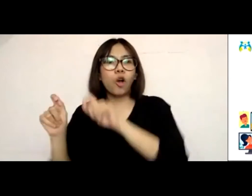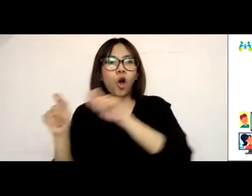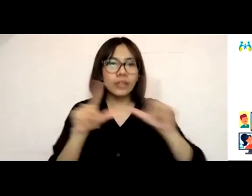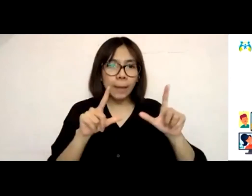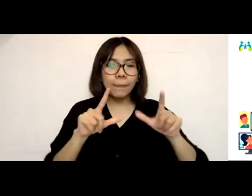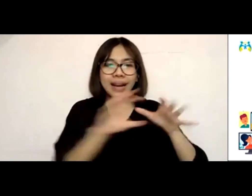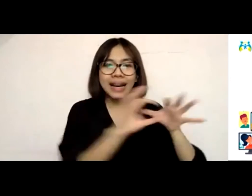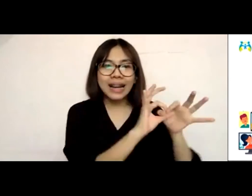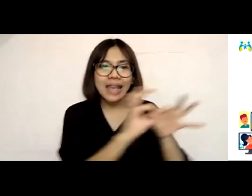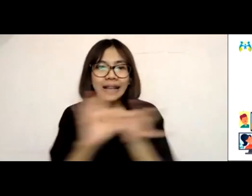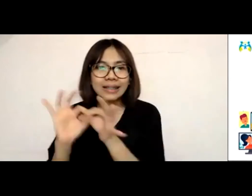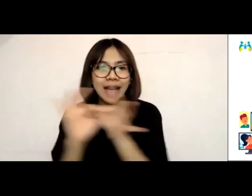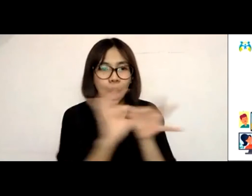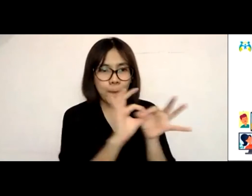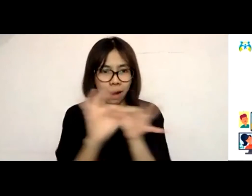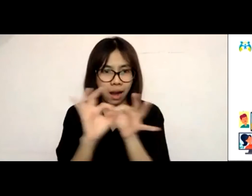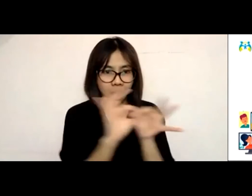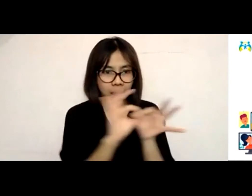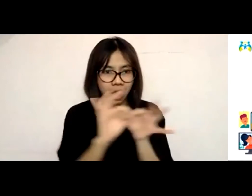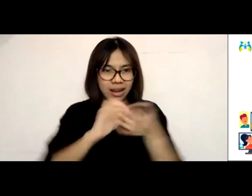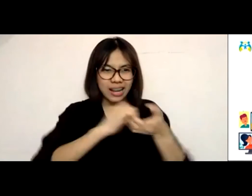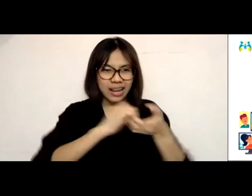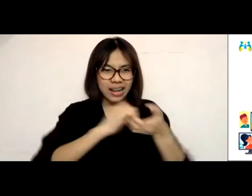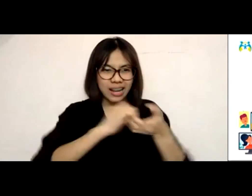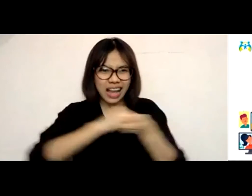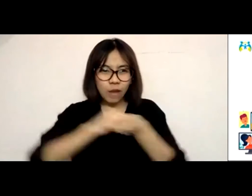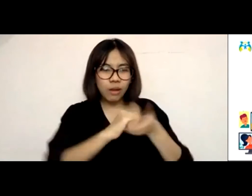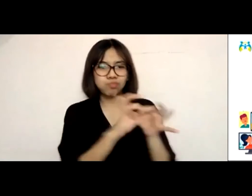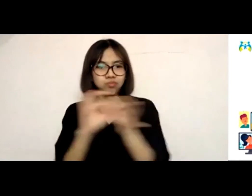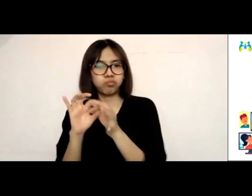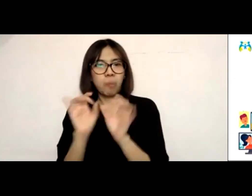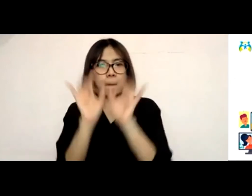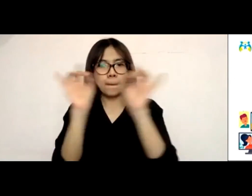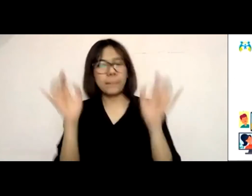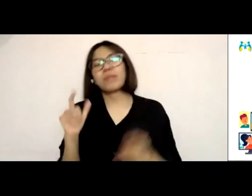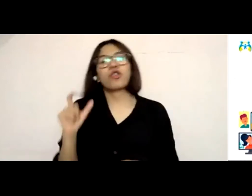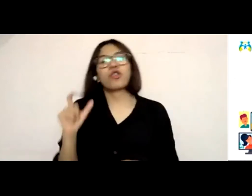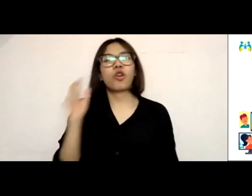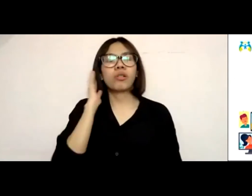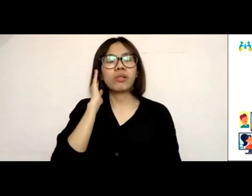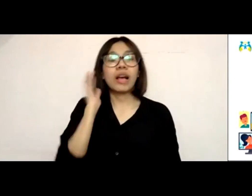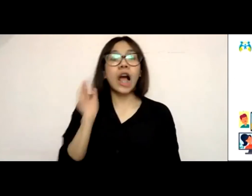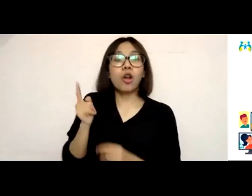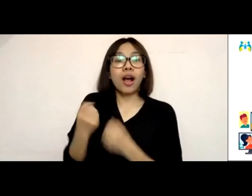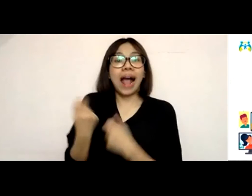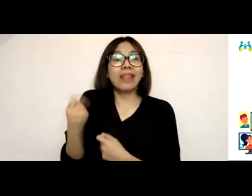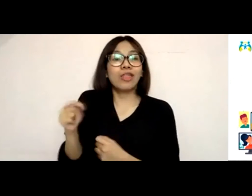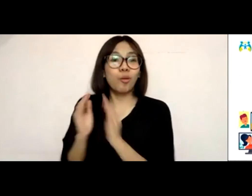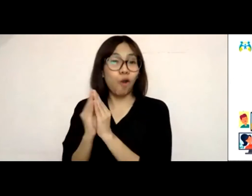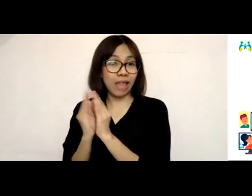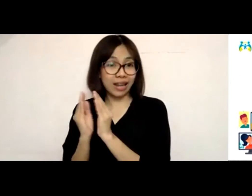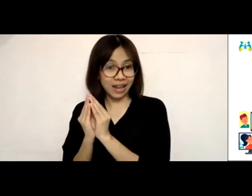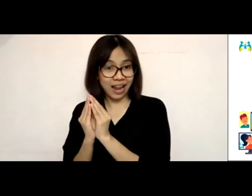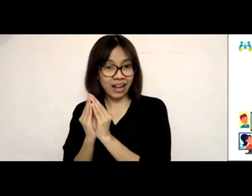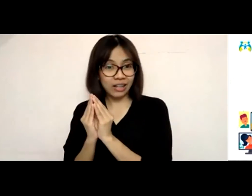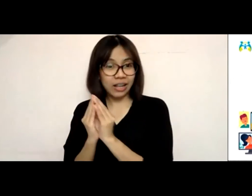dengan personel itu jadi bermacam-macam. Jadi yang seperti kalau di Botanina dan memang di industri-industri kreatif